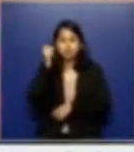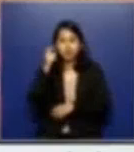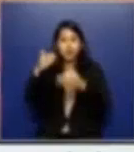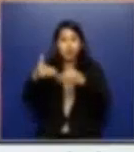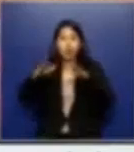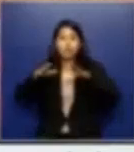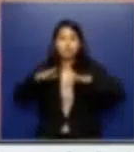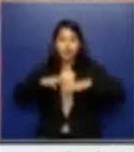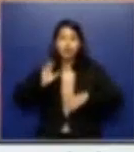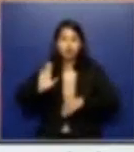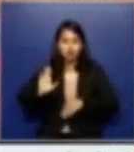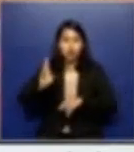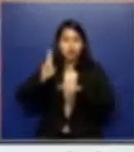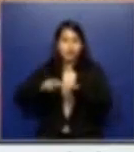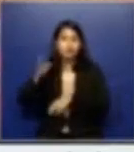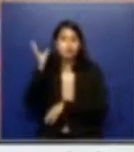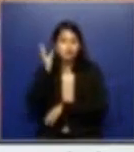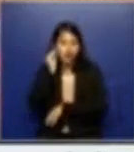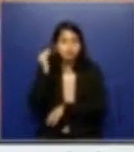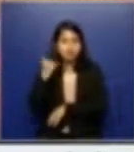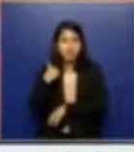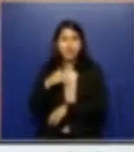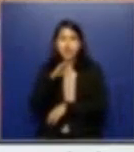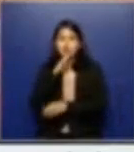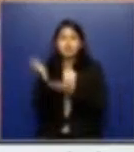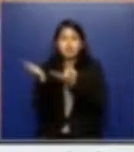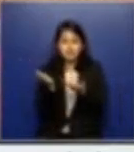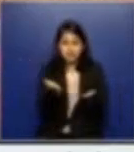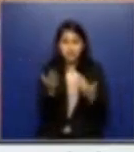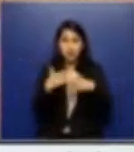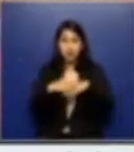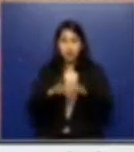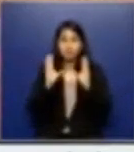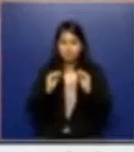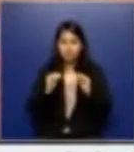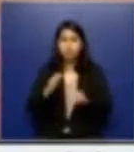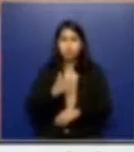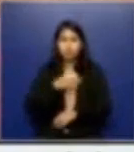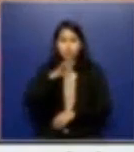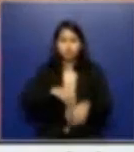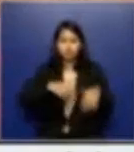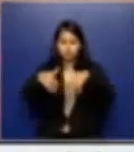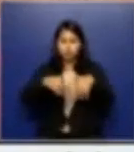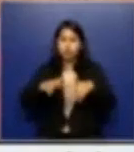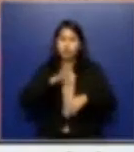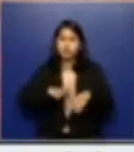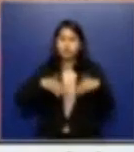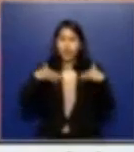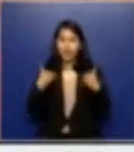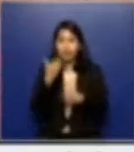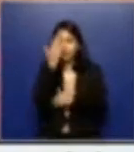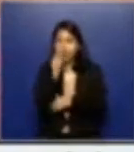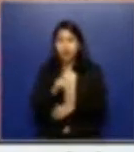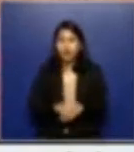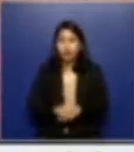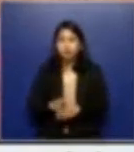องถ้าท่านจะกรุณาก็มาฟังนะครับผมเชื่อว่าพี่น้องประชาชนจะอบอุ่นเพราะอะไรรู้ไหมครับท่านนั่